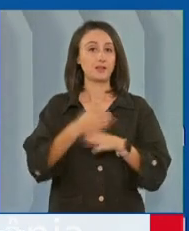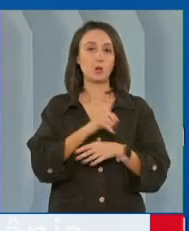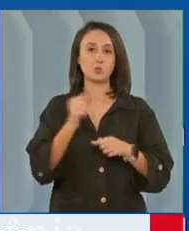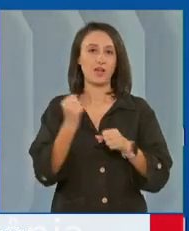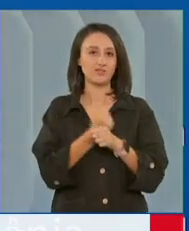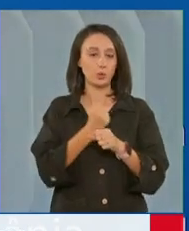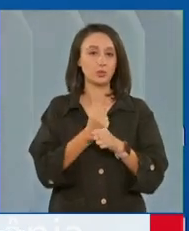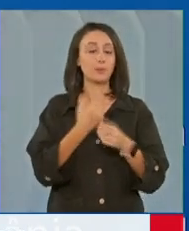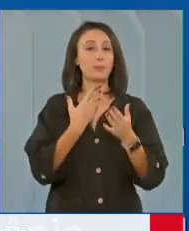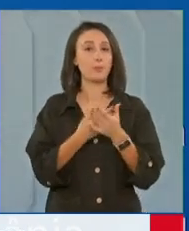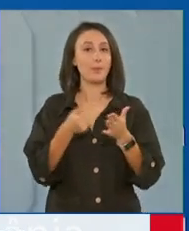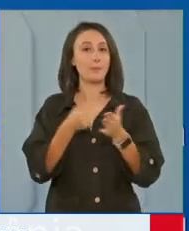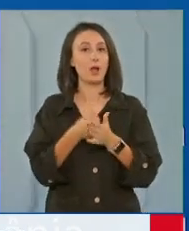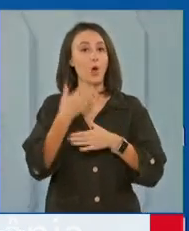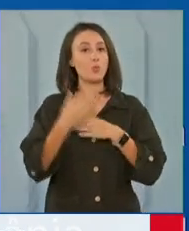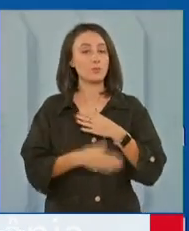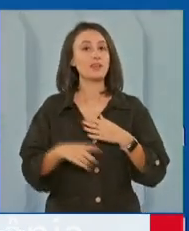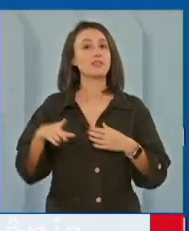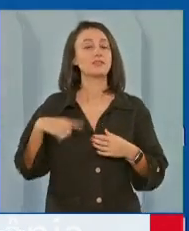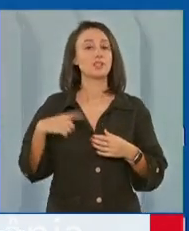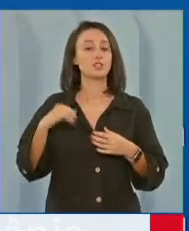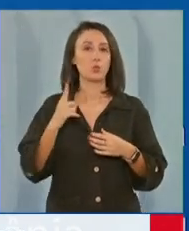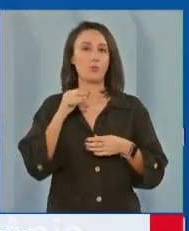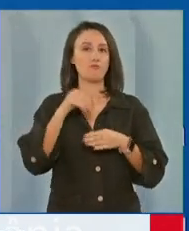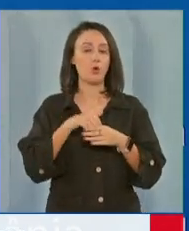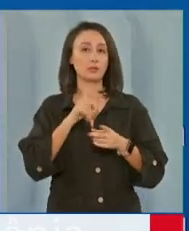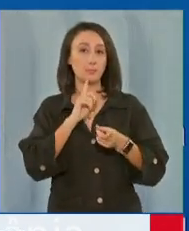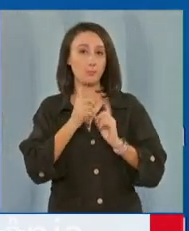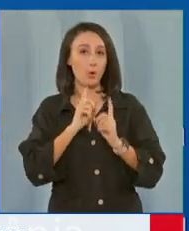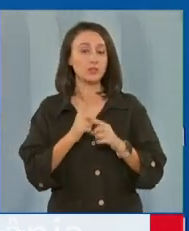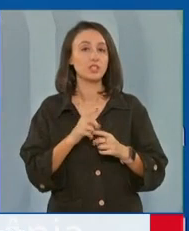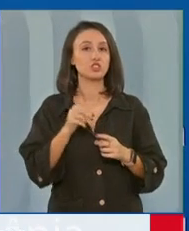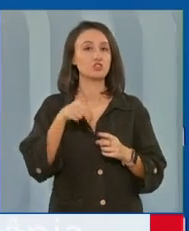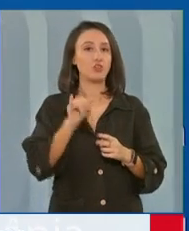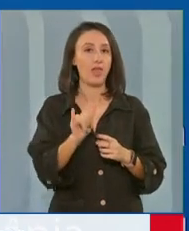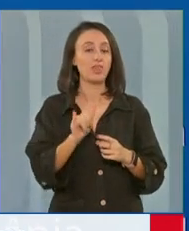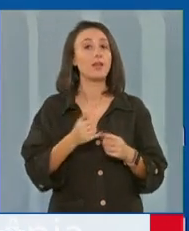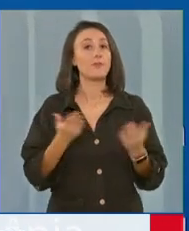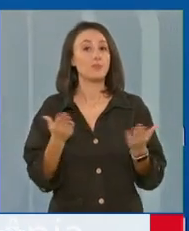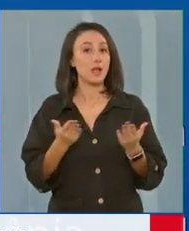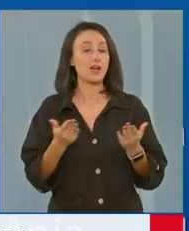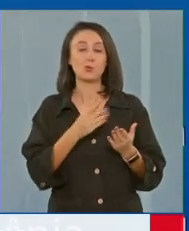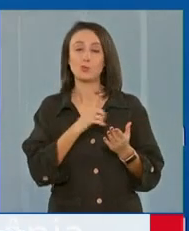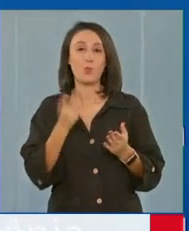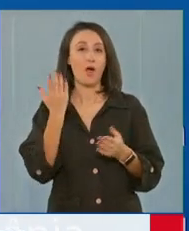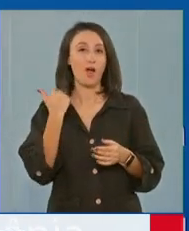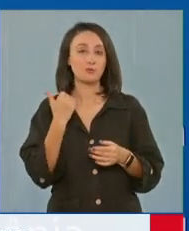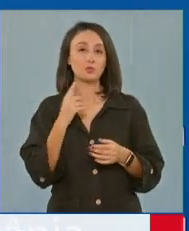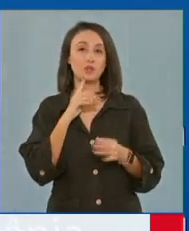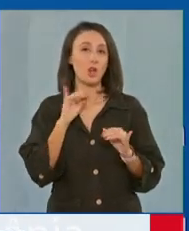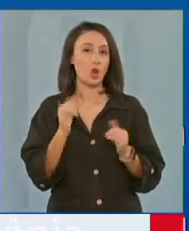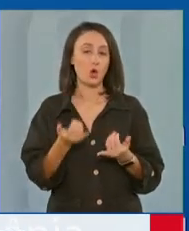realizat, fiindcă până la urmă există și un vot politic în JAI care nu a avut